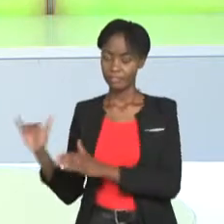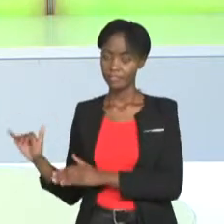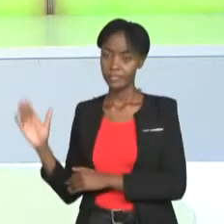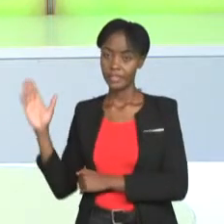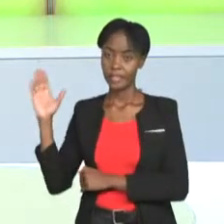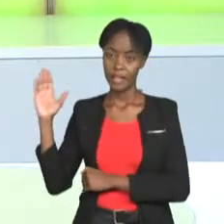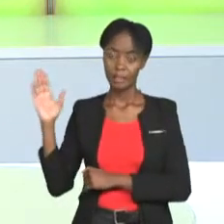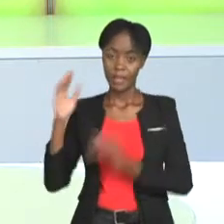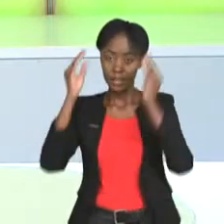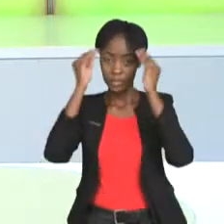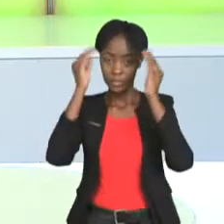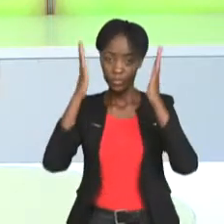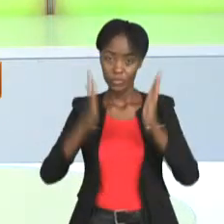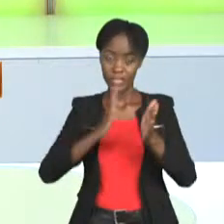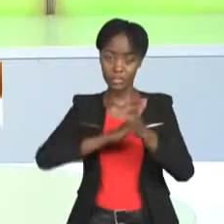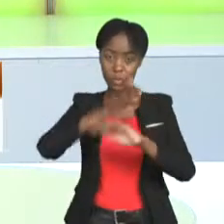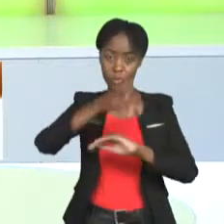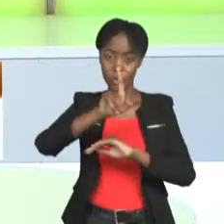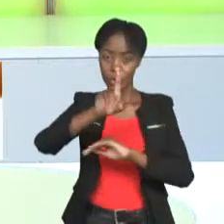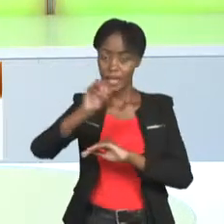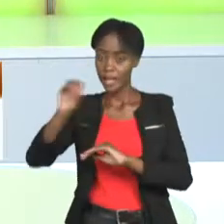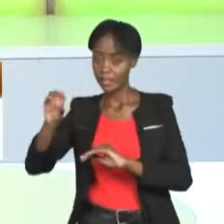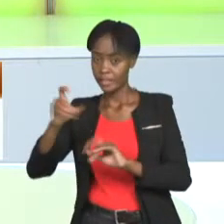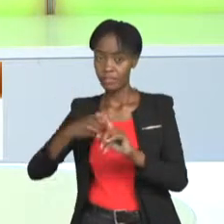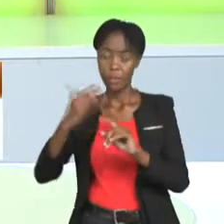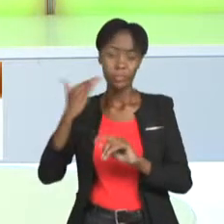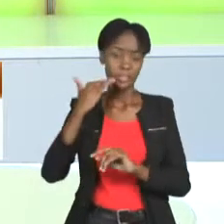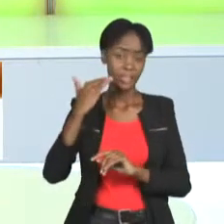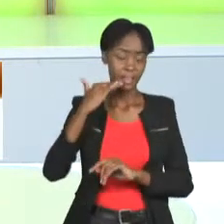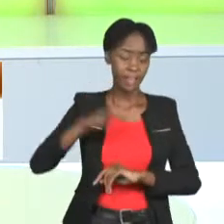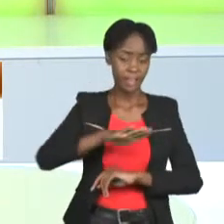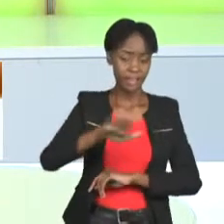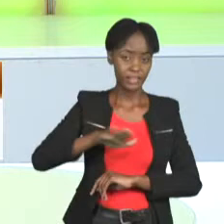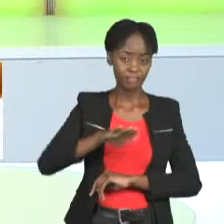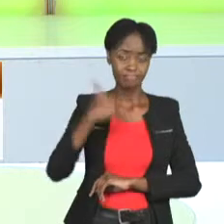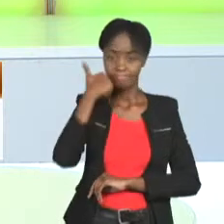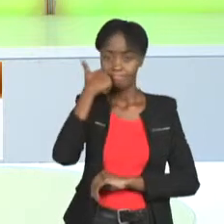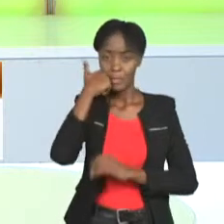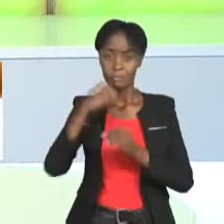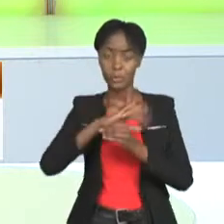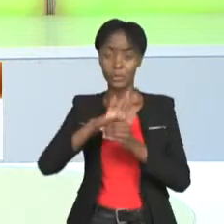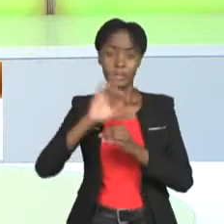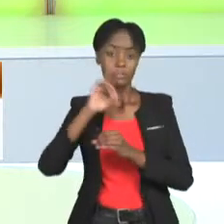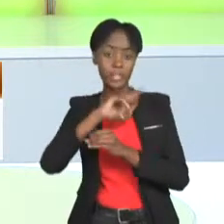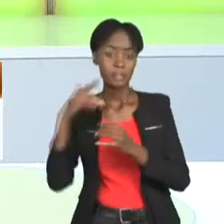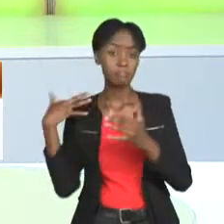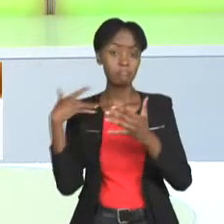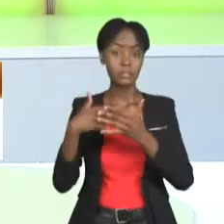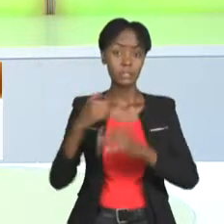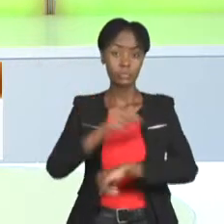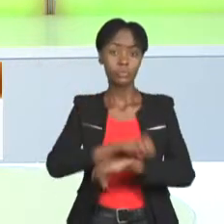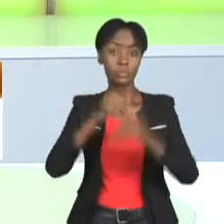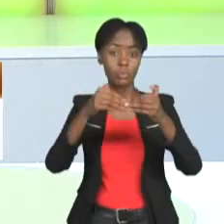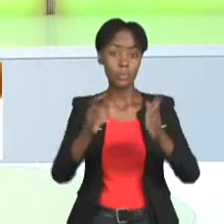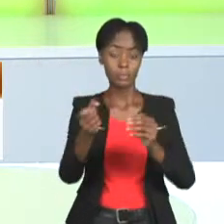Zaidi ya wanafunzi 100 katika kaunti ya Siaya wameambukizwa virusi vya korona tangu kufunguliwa kwa shule mwezi Novemba. Haya ni